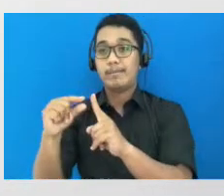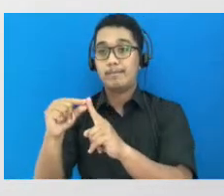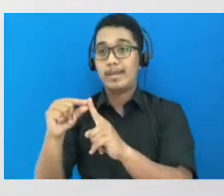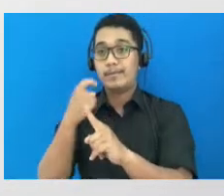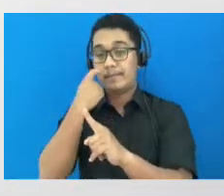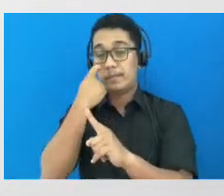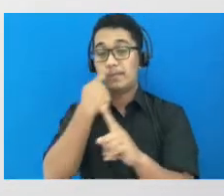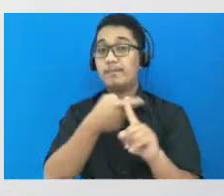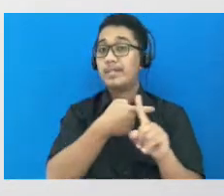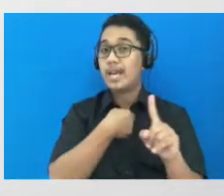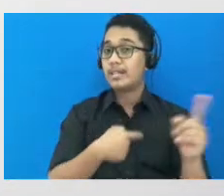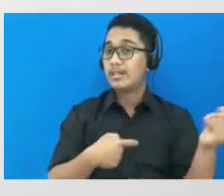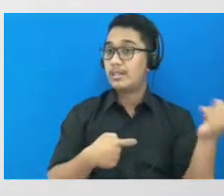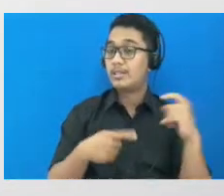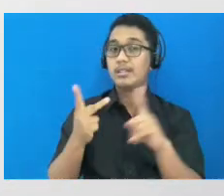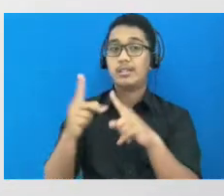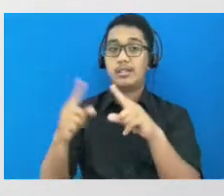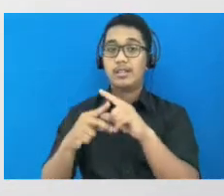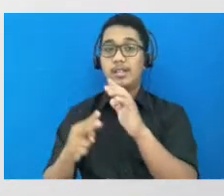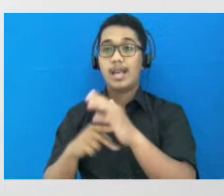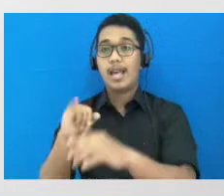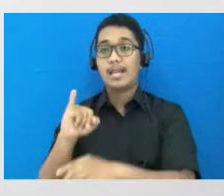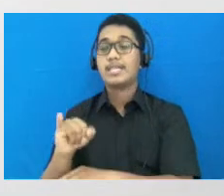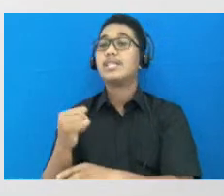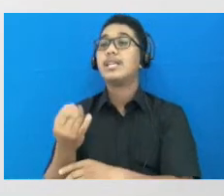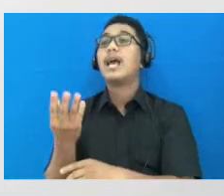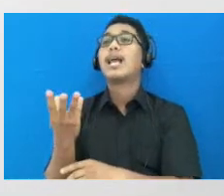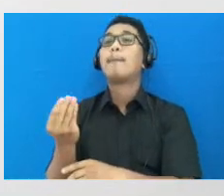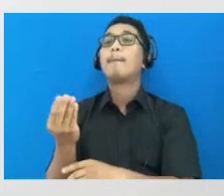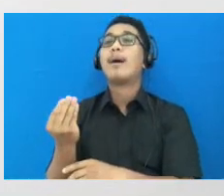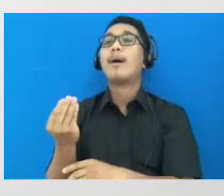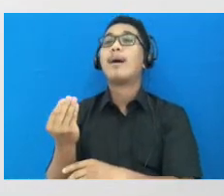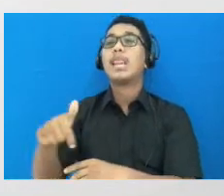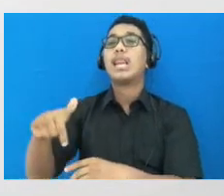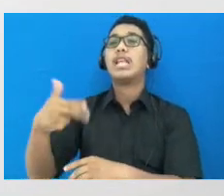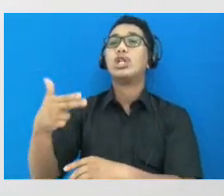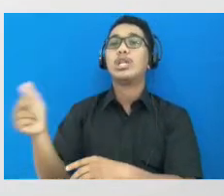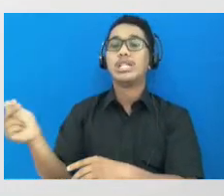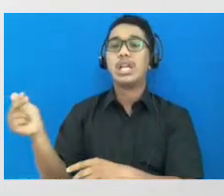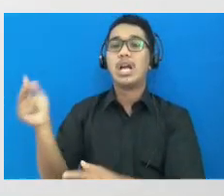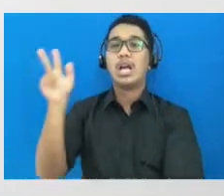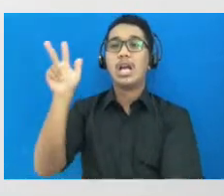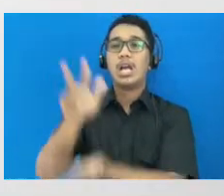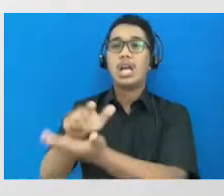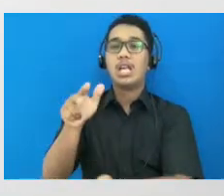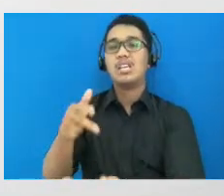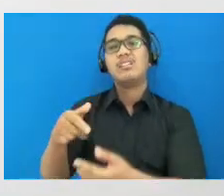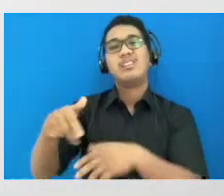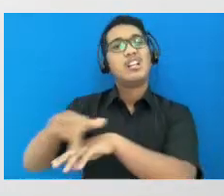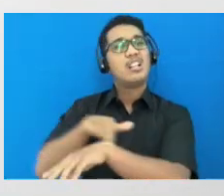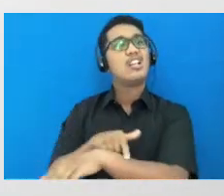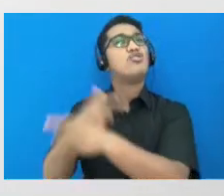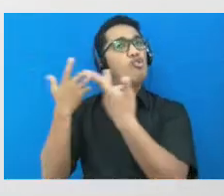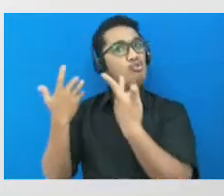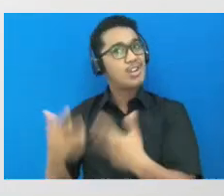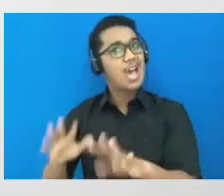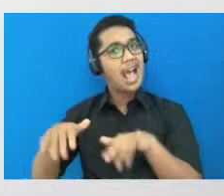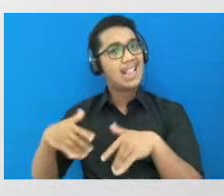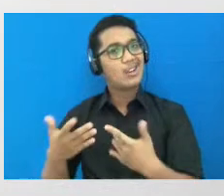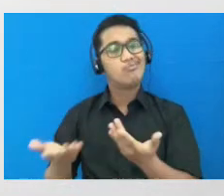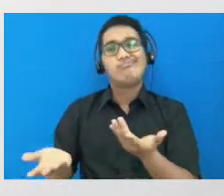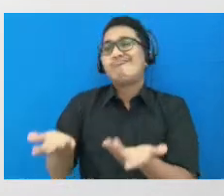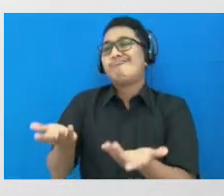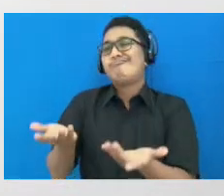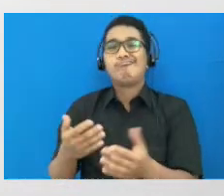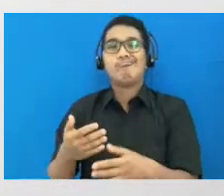pertanyaannya dari Mbak Hani, kapan fixnya ya? Indonesia udah telat nggak sih nih ya, karena sampai hari ini belum ada.